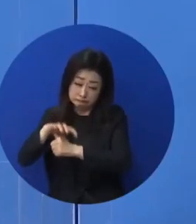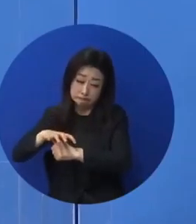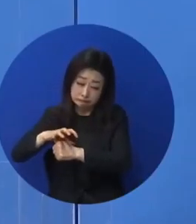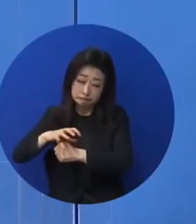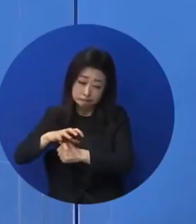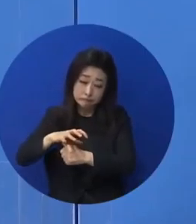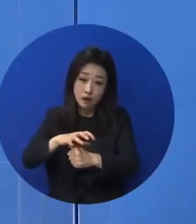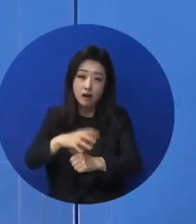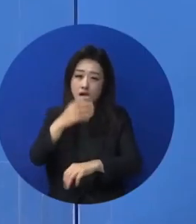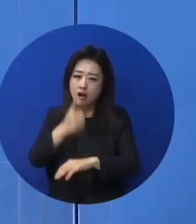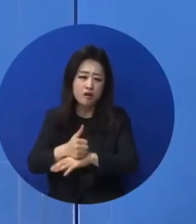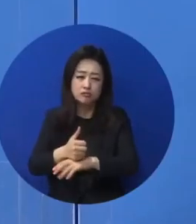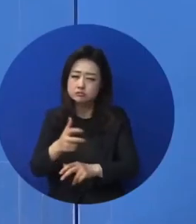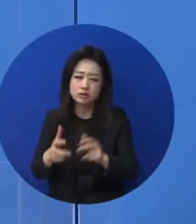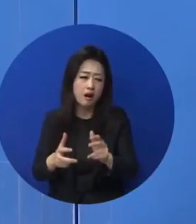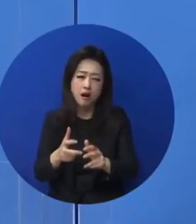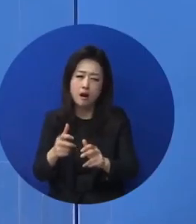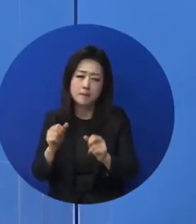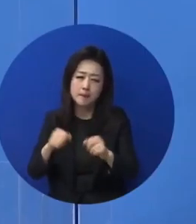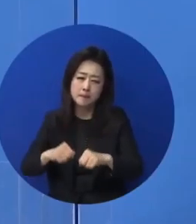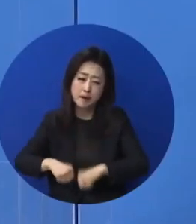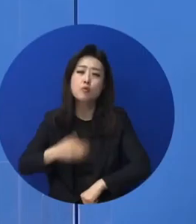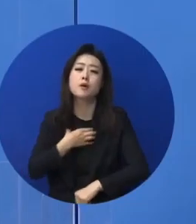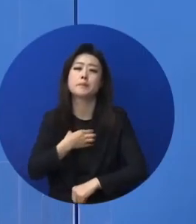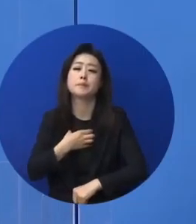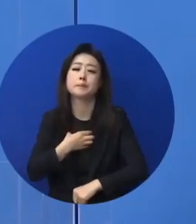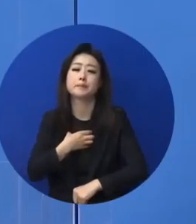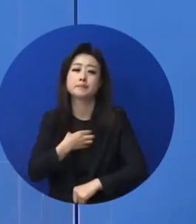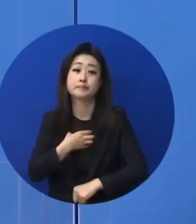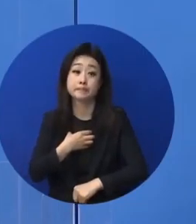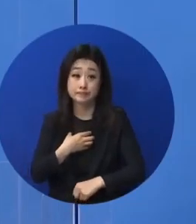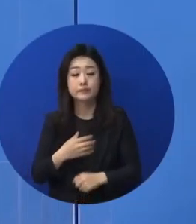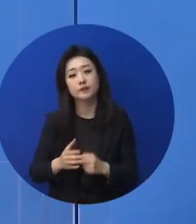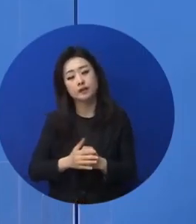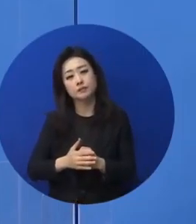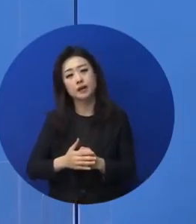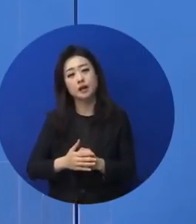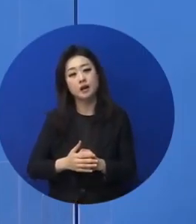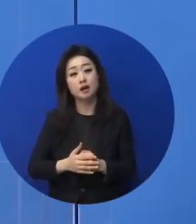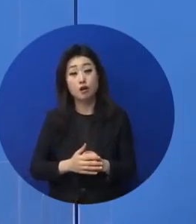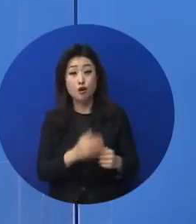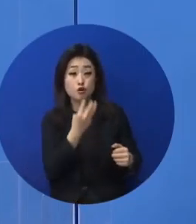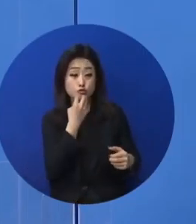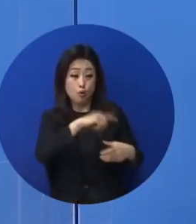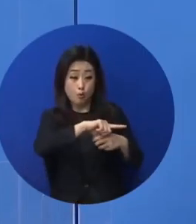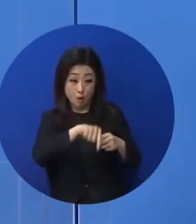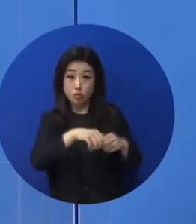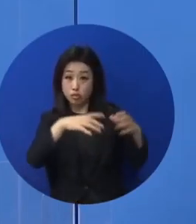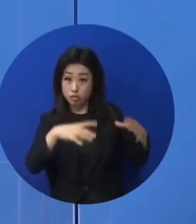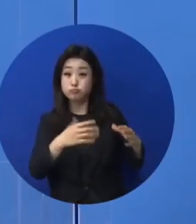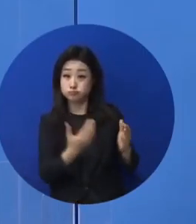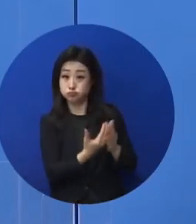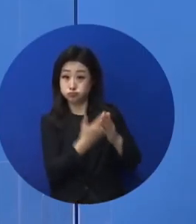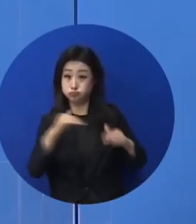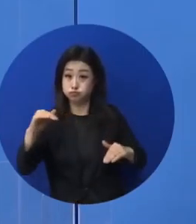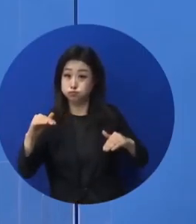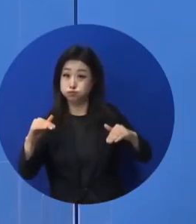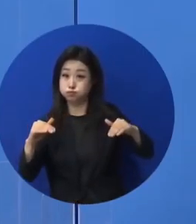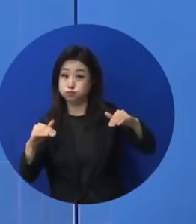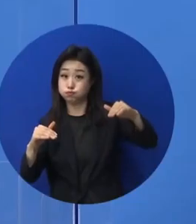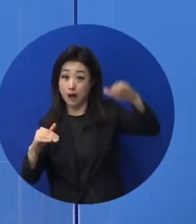없는 도시가 되어버렸습니다. 서울은 그러나 수도기 때문에 돈과 사람이 다 모여서 계속 발전을 했죠. 90년대에